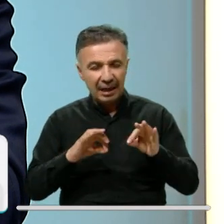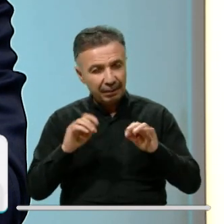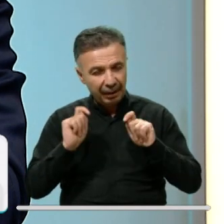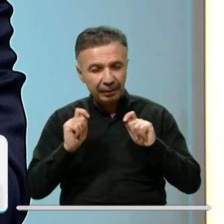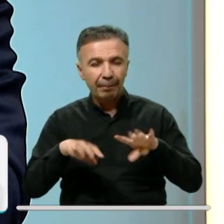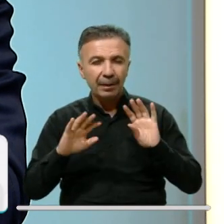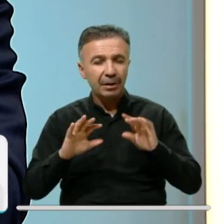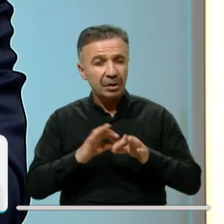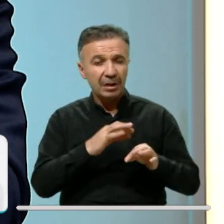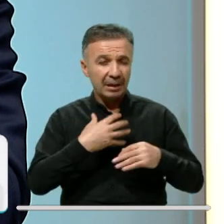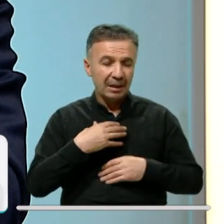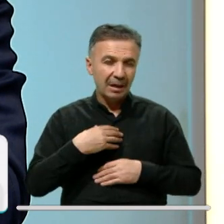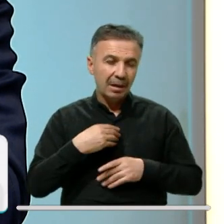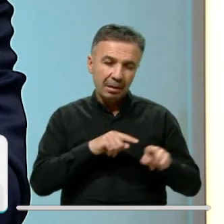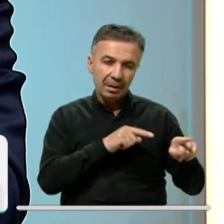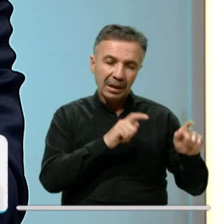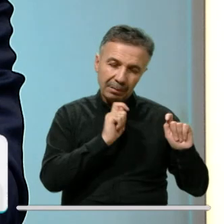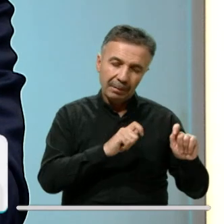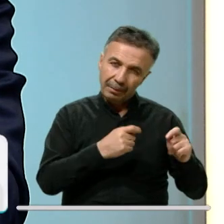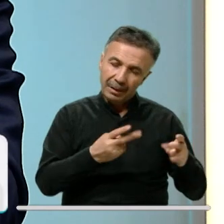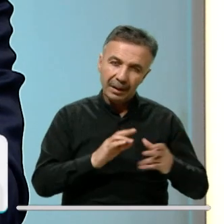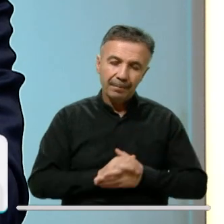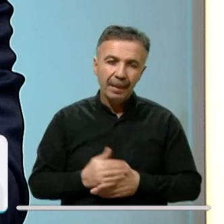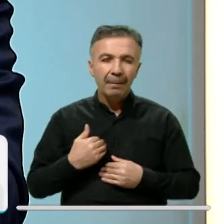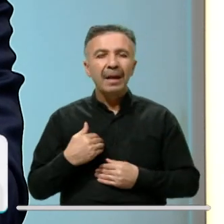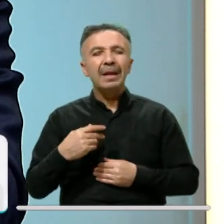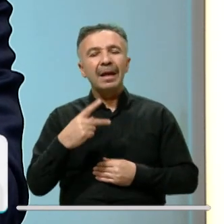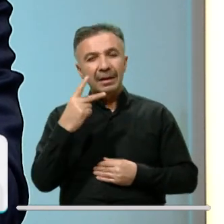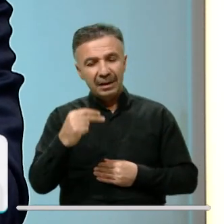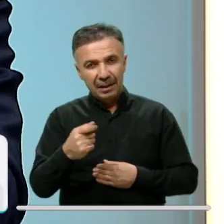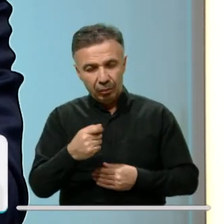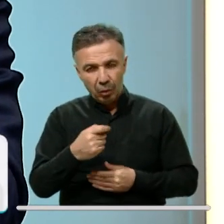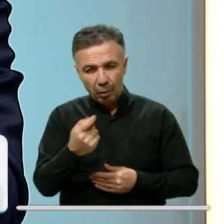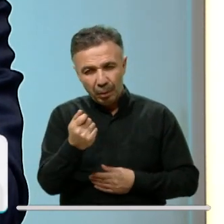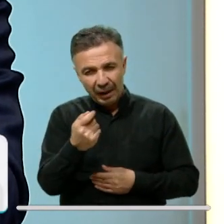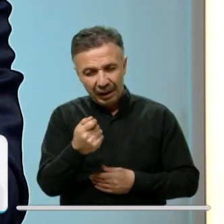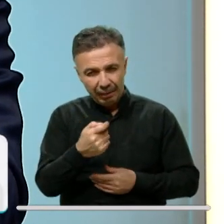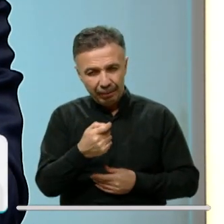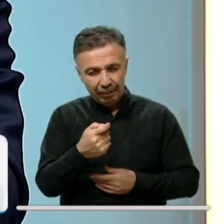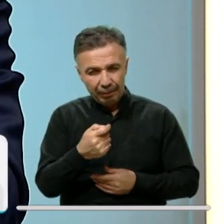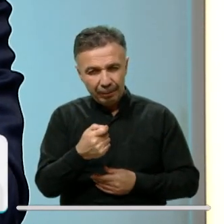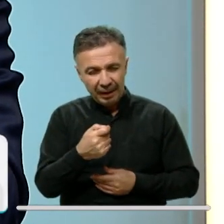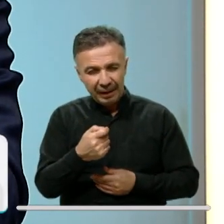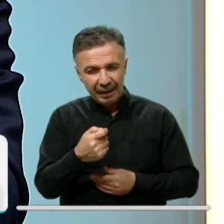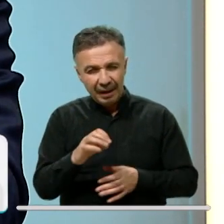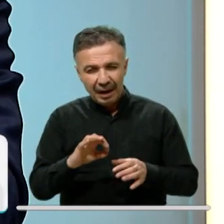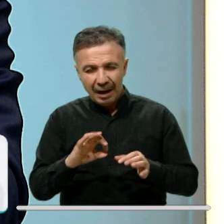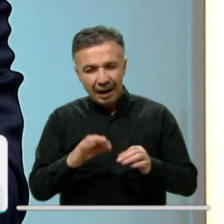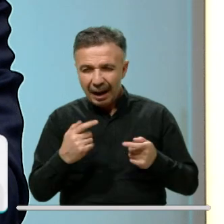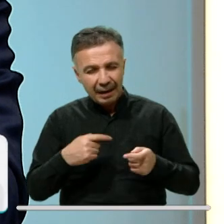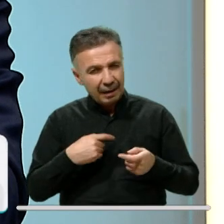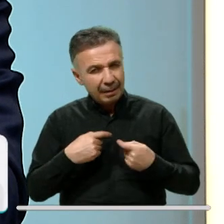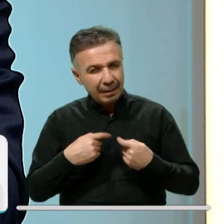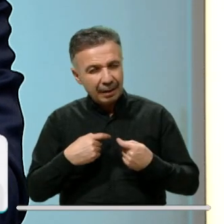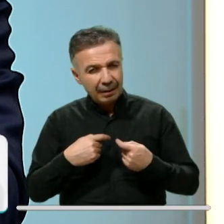takip edebilirler. Yani benden kestiğiniz bu primleri nerede değerlendiriyorsunuz diye, helal